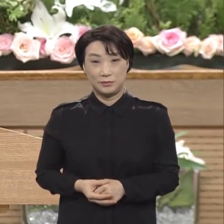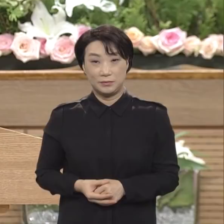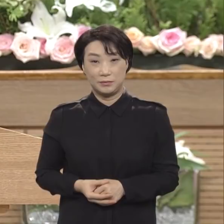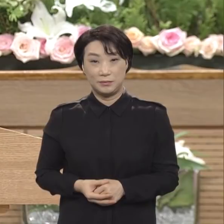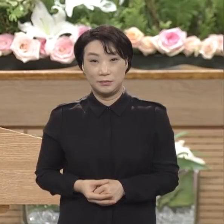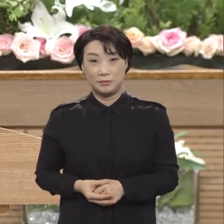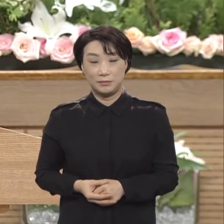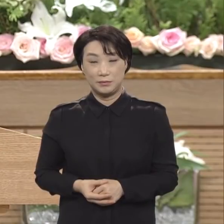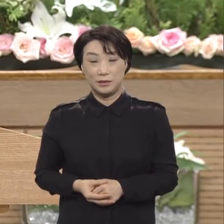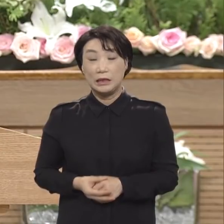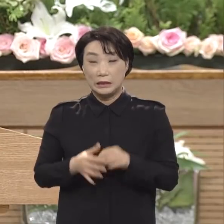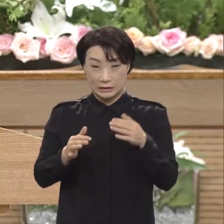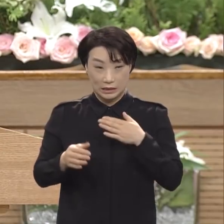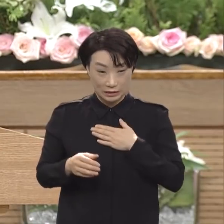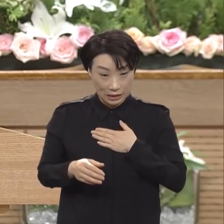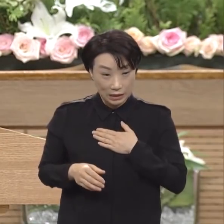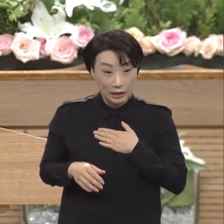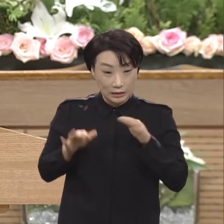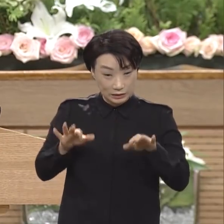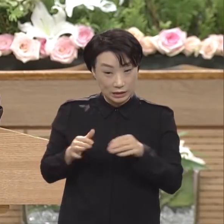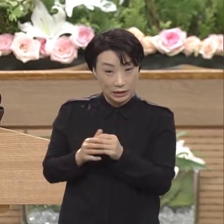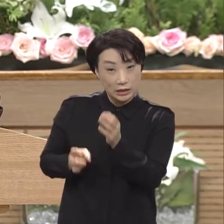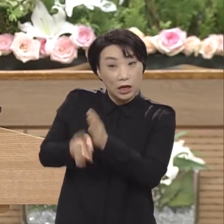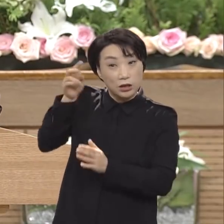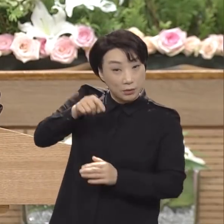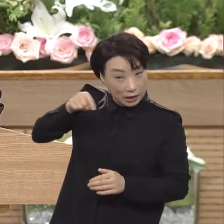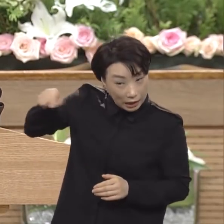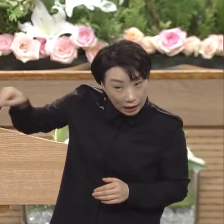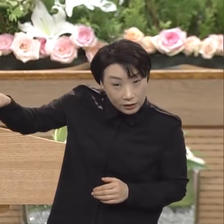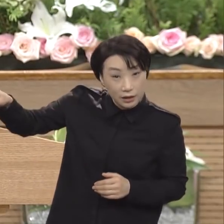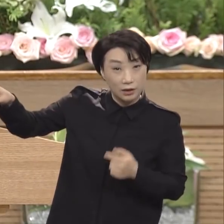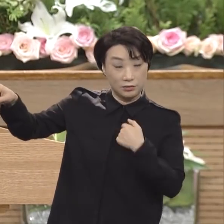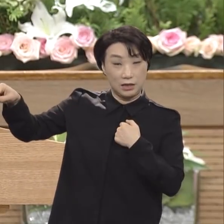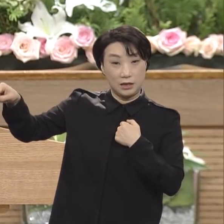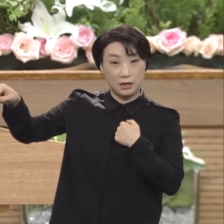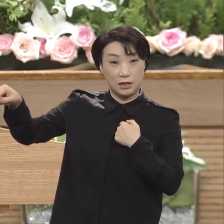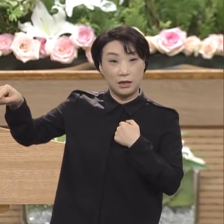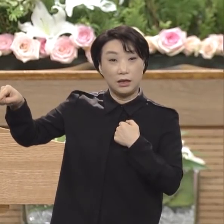말하고 예루살렘으로 돌아가면